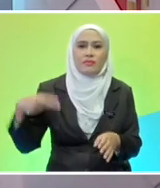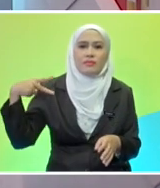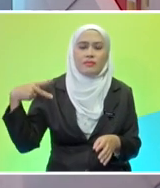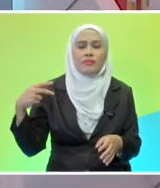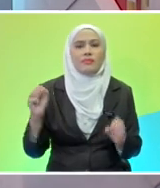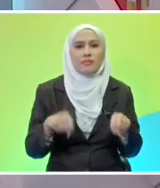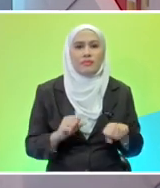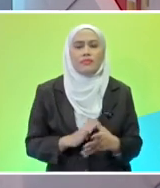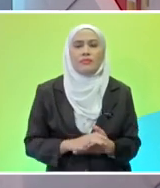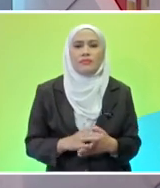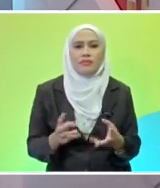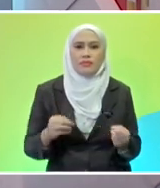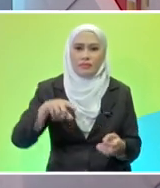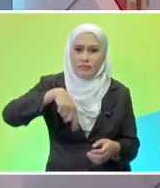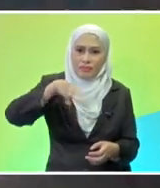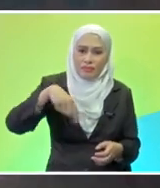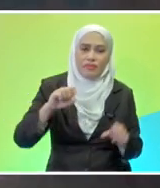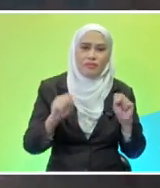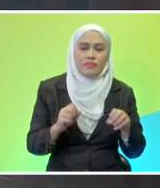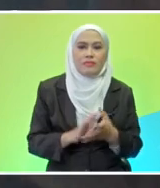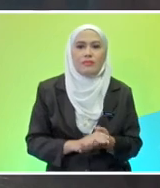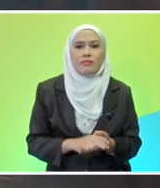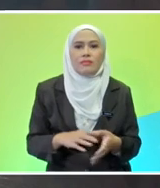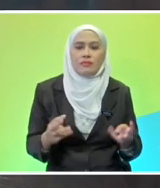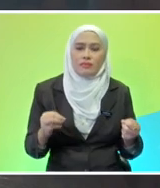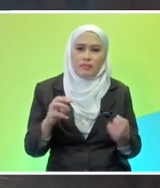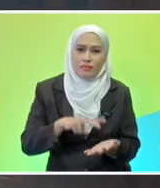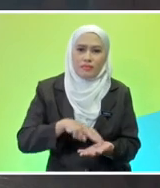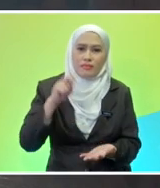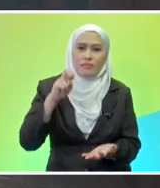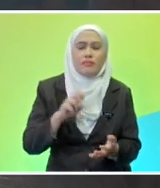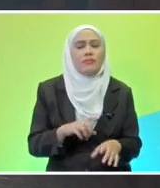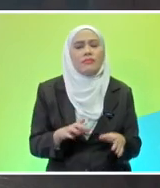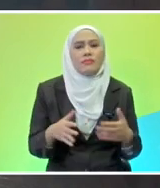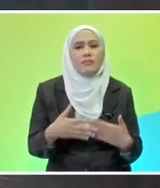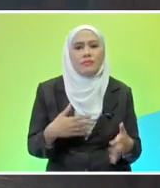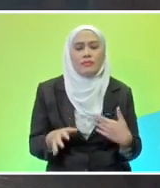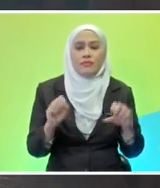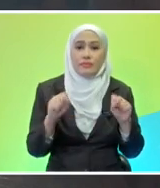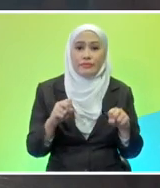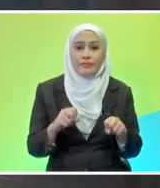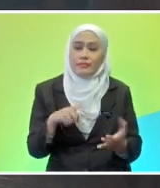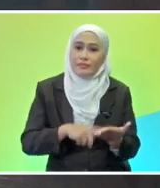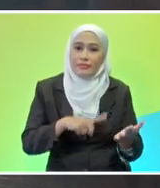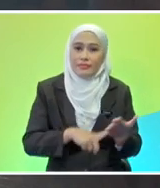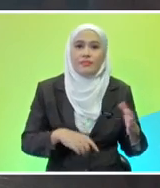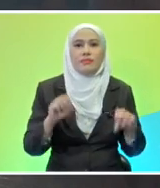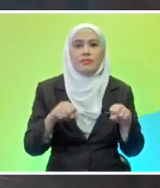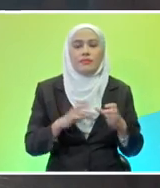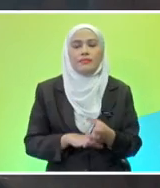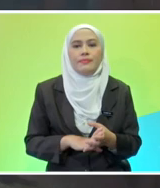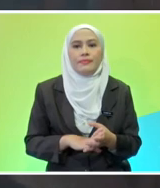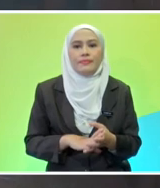tak ada masalah, Akmal. Nak melompat pun boleh. Kita nak melompat pun tak ada masalah. Itu yang dinamakan sebagai